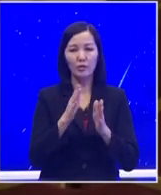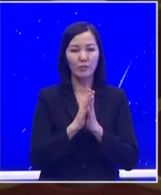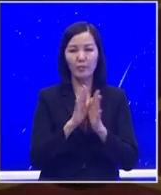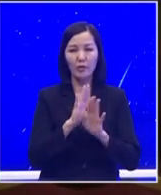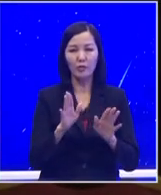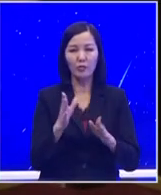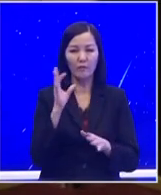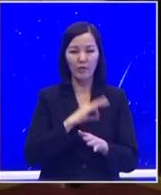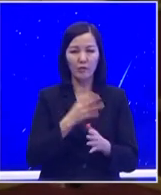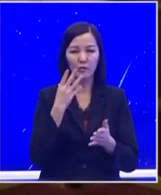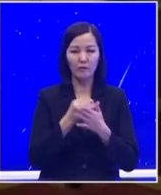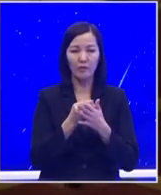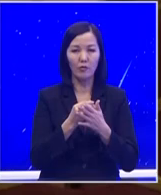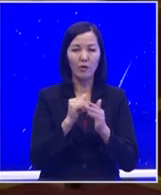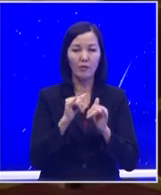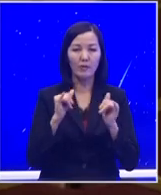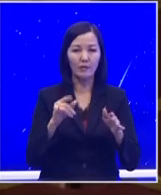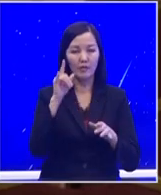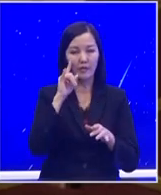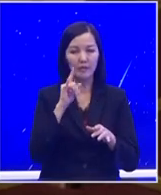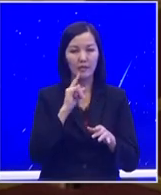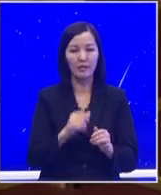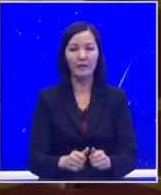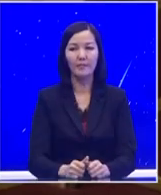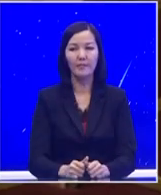я хочу внести свою лепту в процветание моей родины.